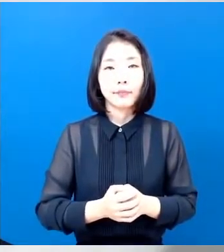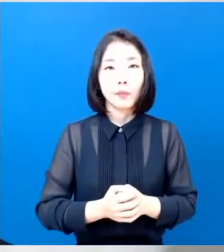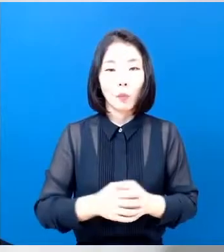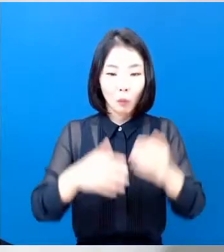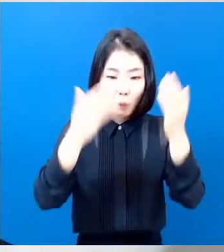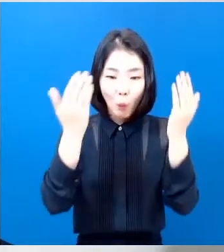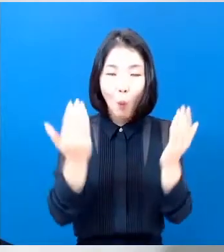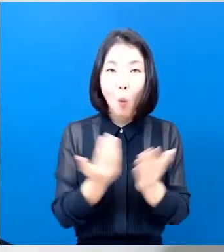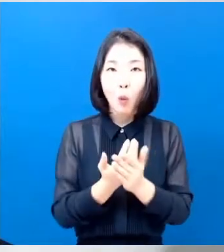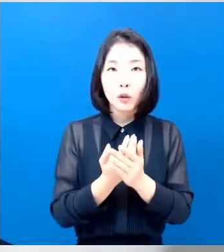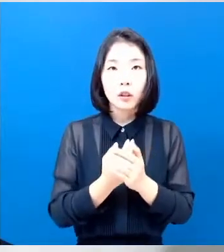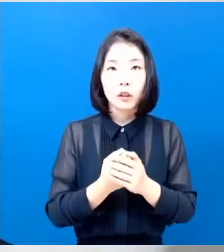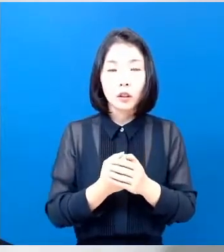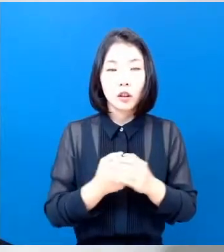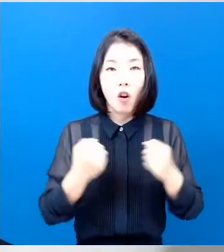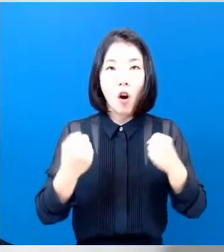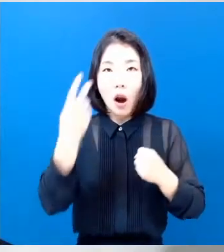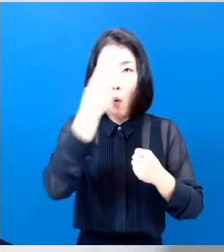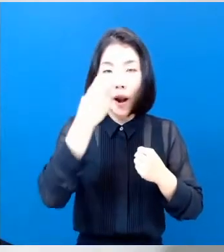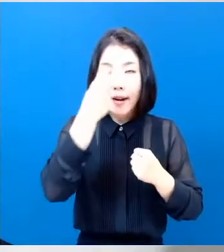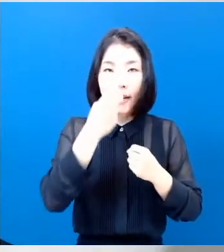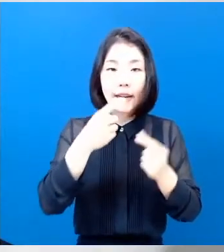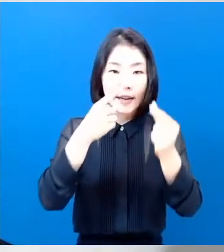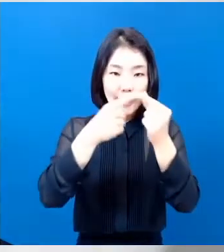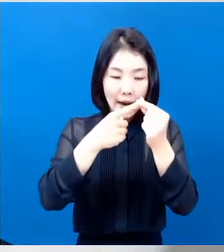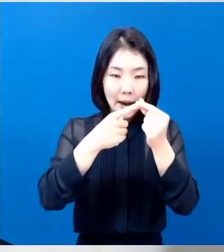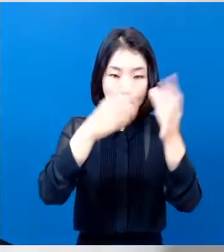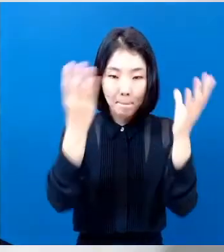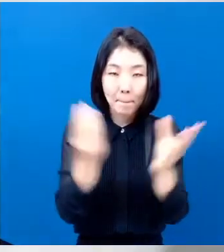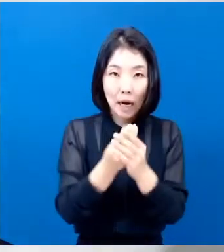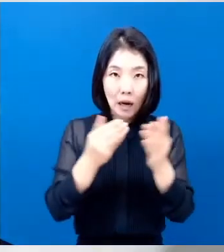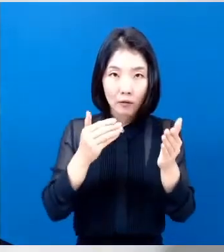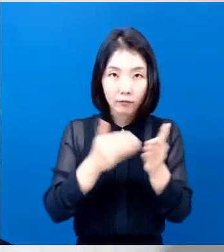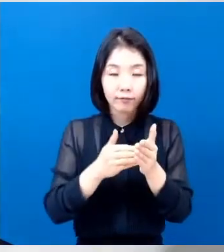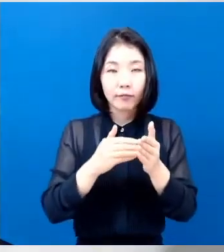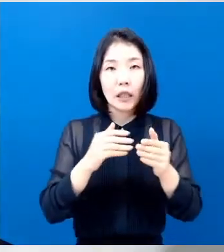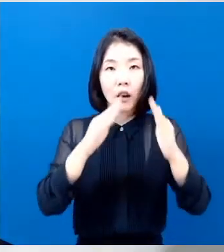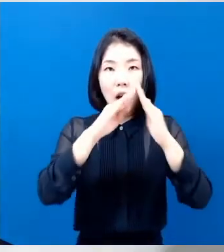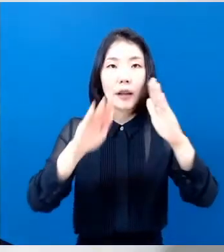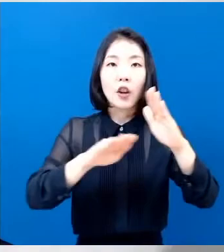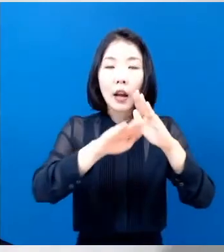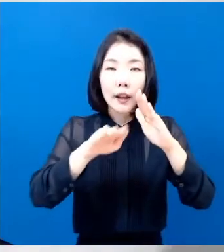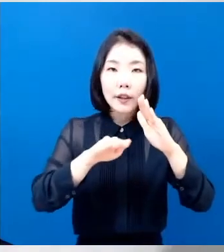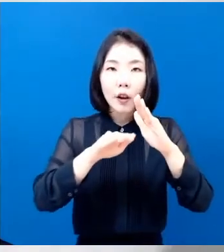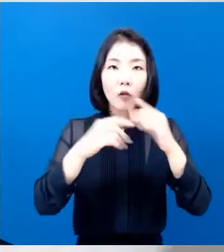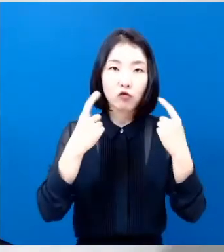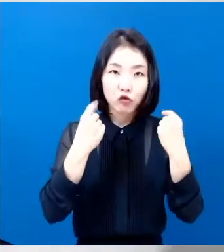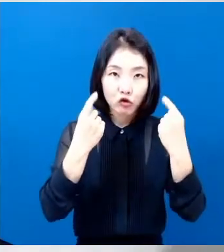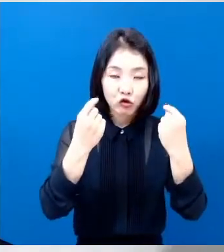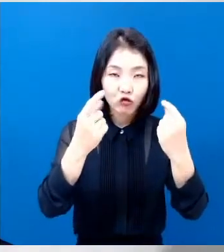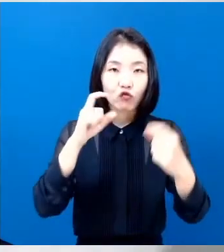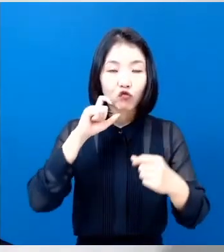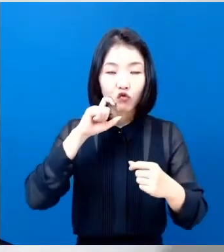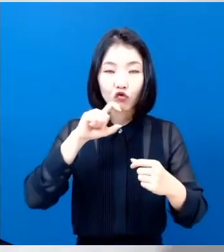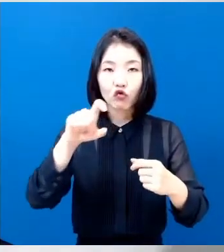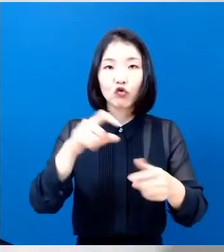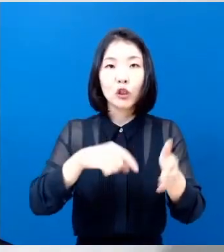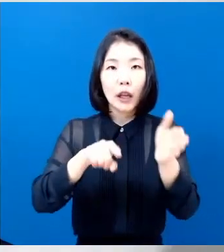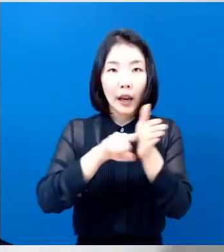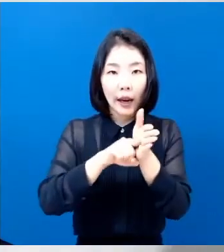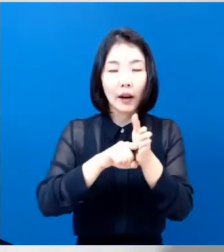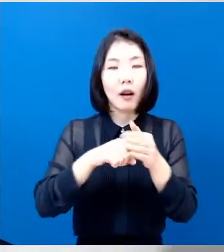모든 건강관리 1단계 서비스가 끝나게 되면 자정에서 의 건강관리를 지속할 수 있도록 건강 관리 1